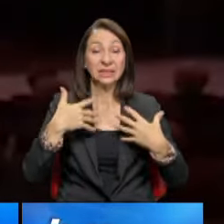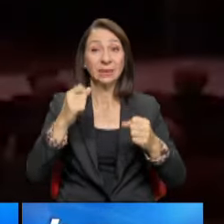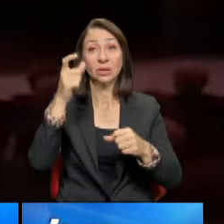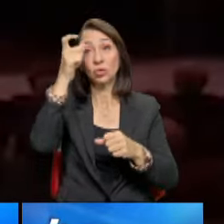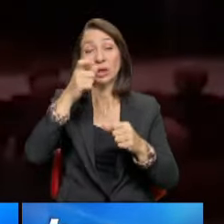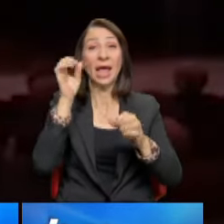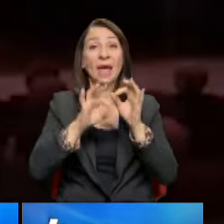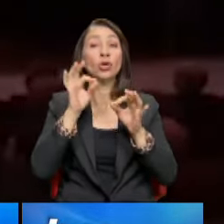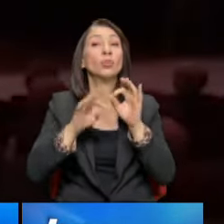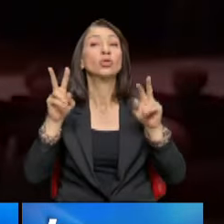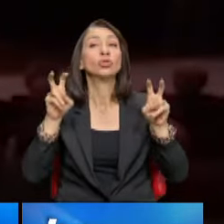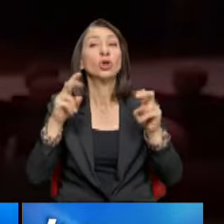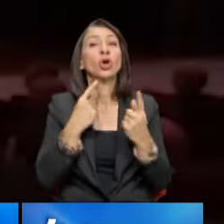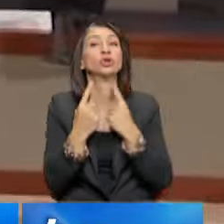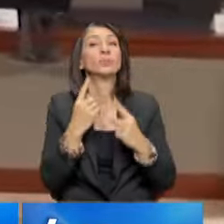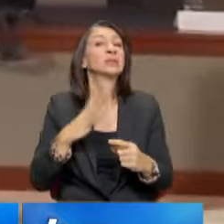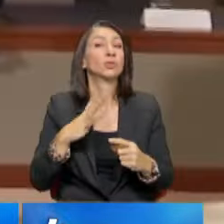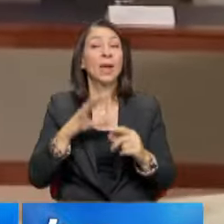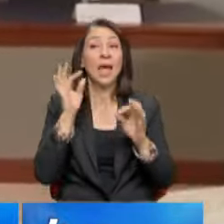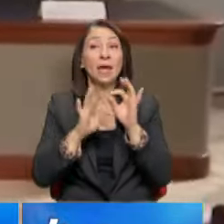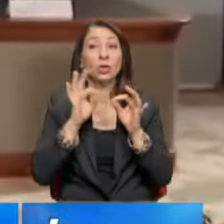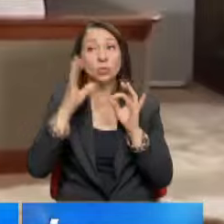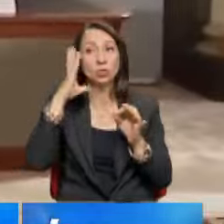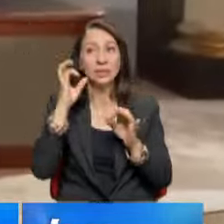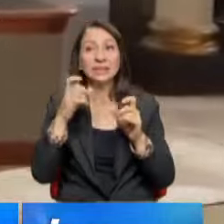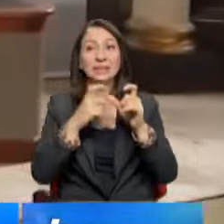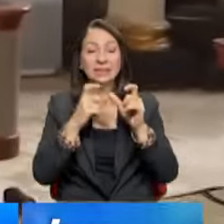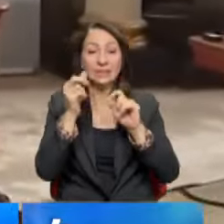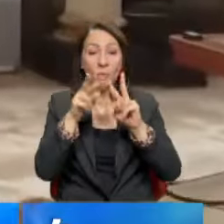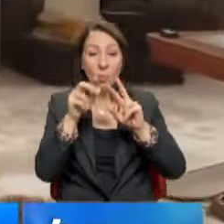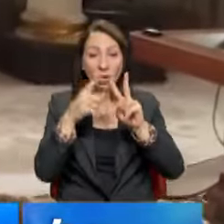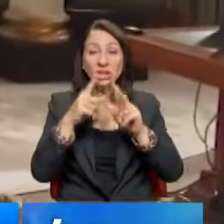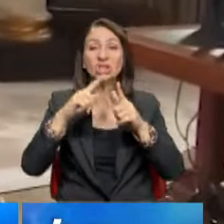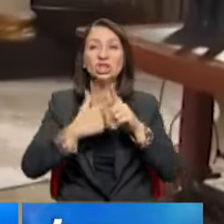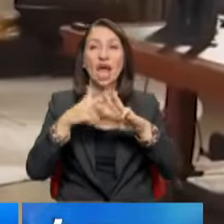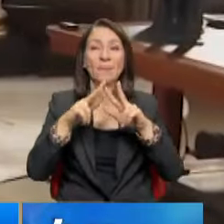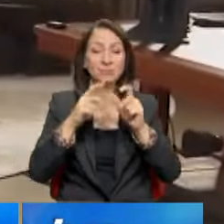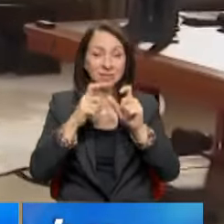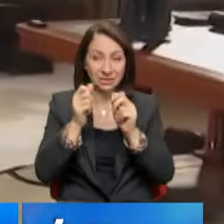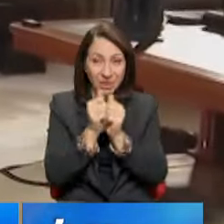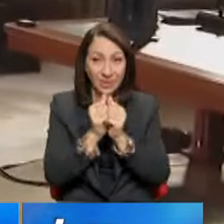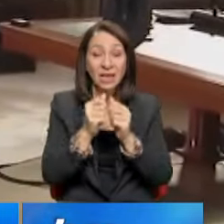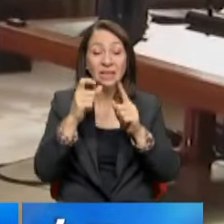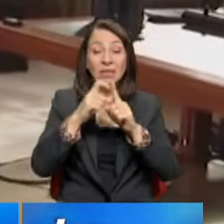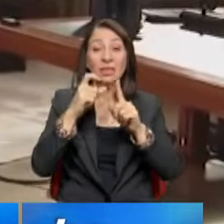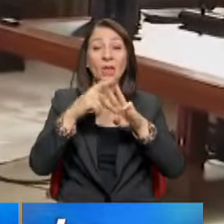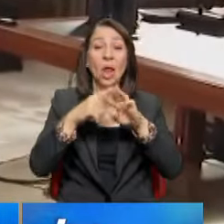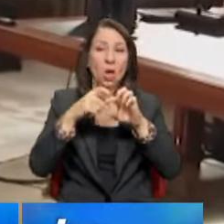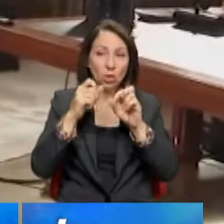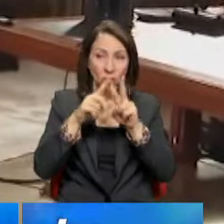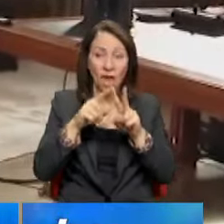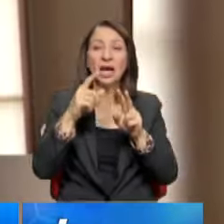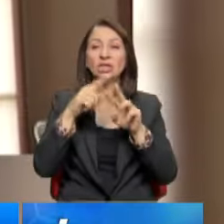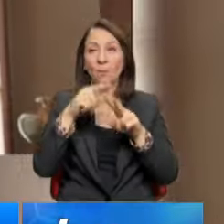ekonomisi kurmak konusunda konuşmak istiyorum. Ekonomistler Simon Johnson ve James Robinson'la birlikte Daron Acemoğlu,